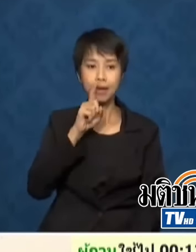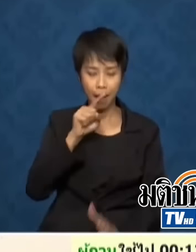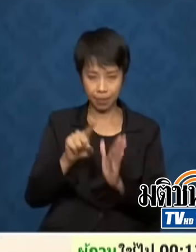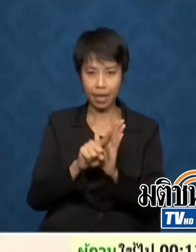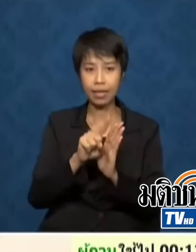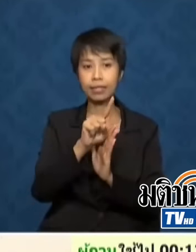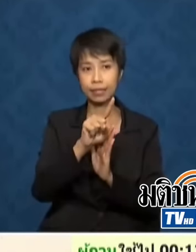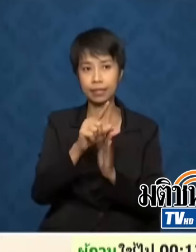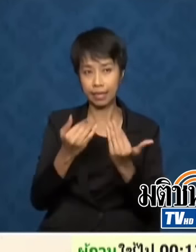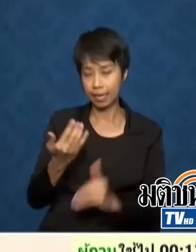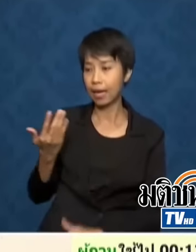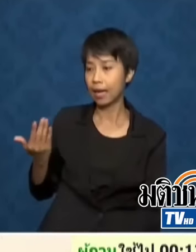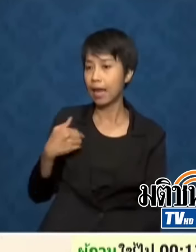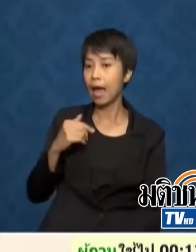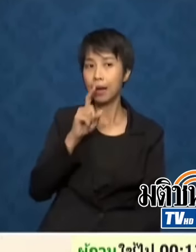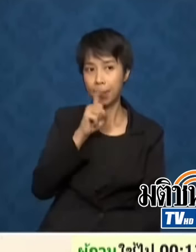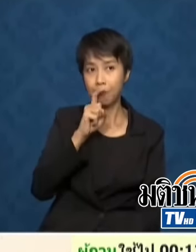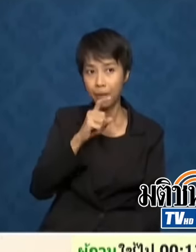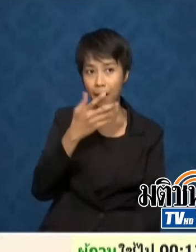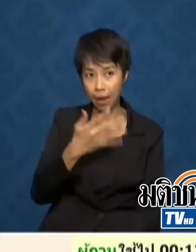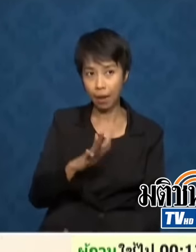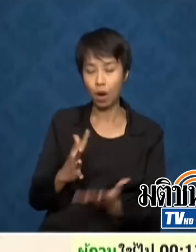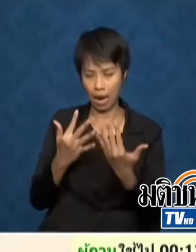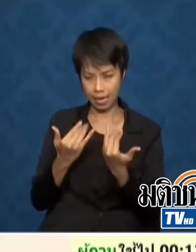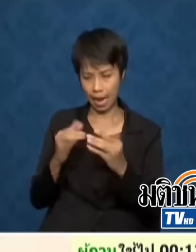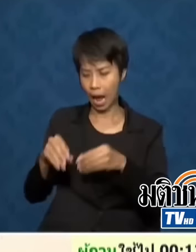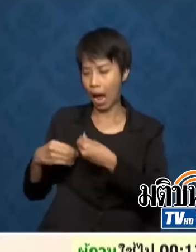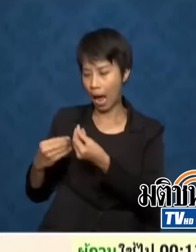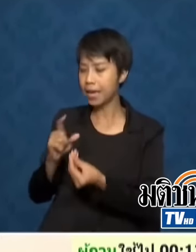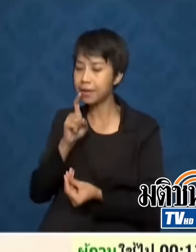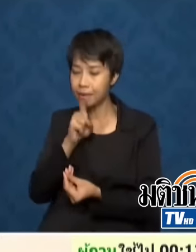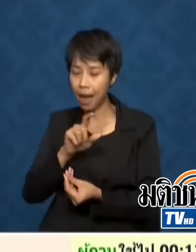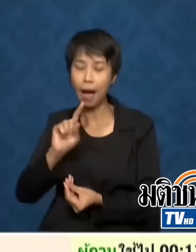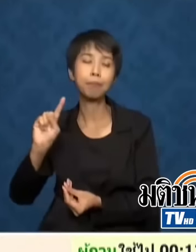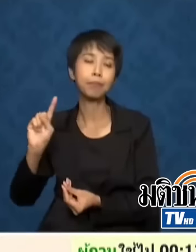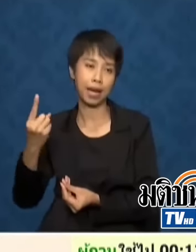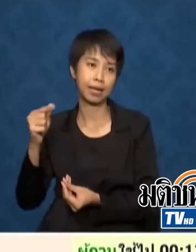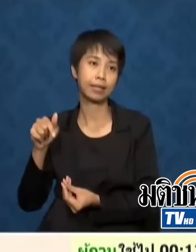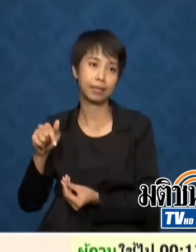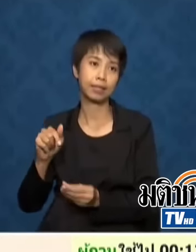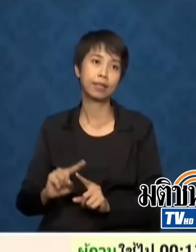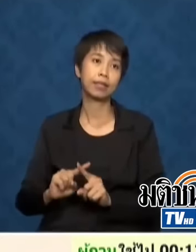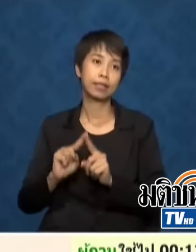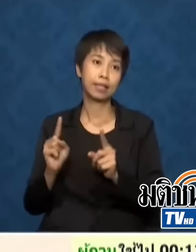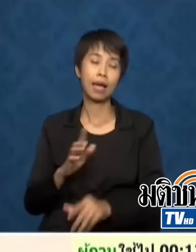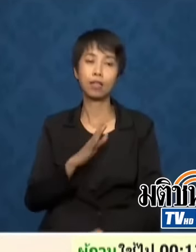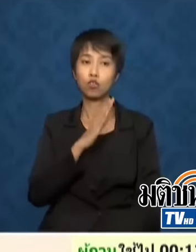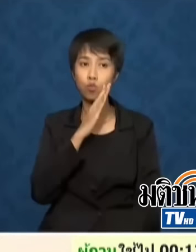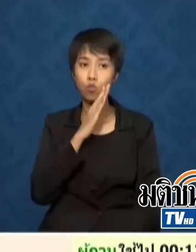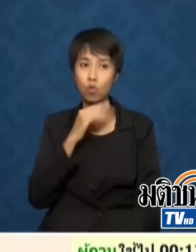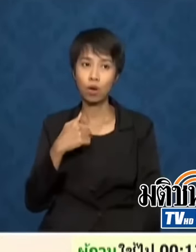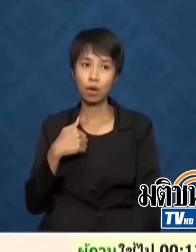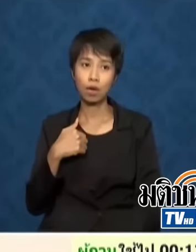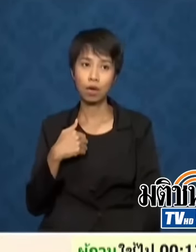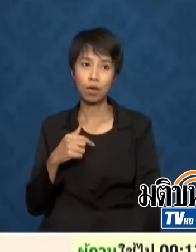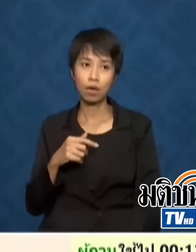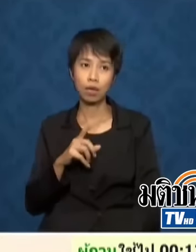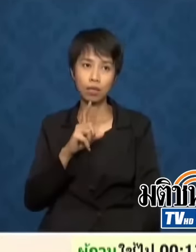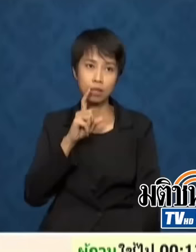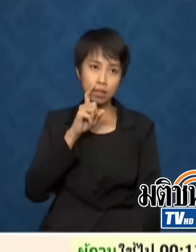ท่านก็ถามได้ครั้งแล้วแต่ว่าจะอนุญาตให้อีกครั้งเว้นแต่จะซักถามต่อไปเพราะคำต